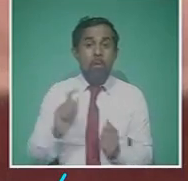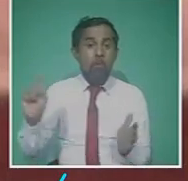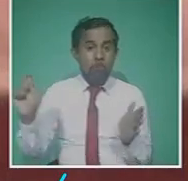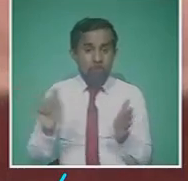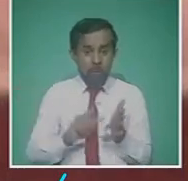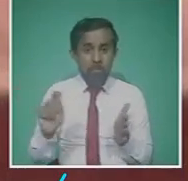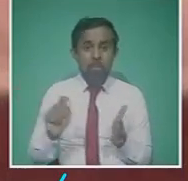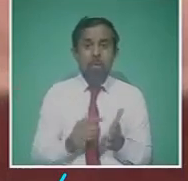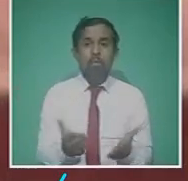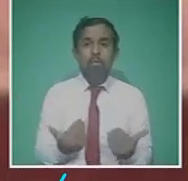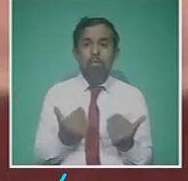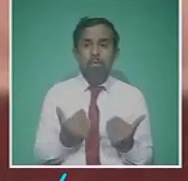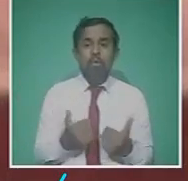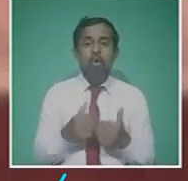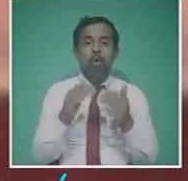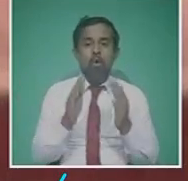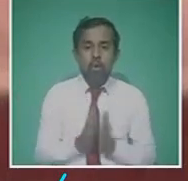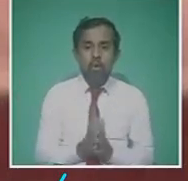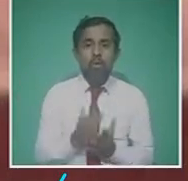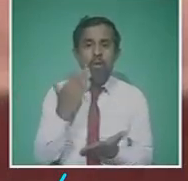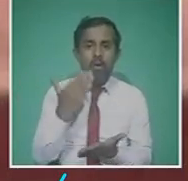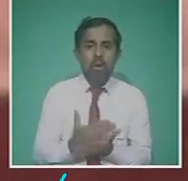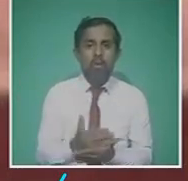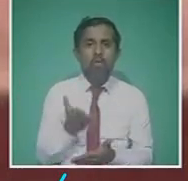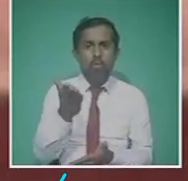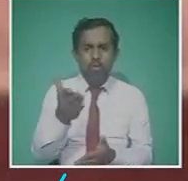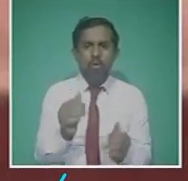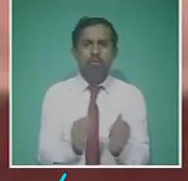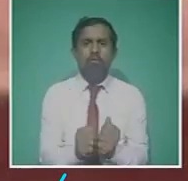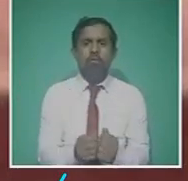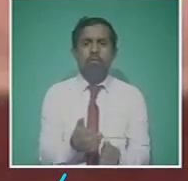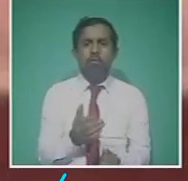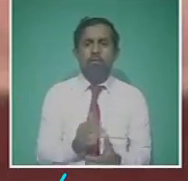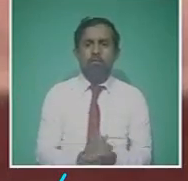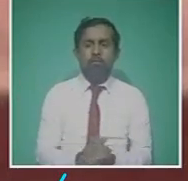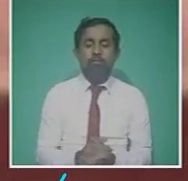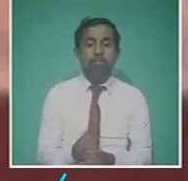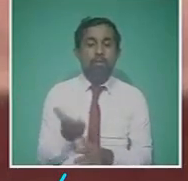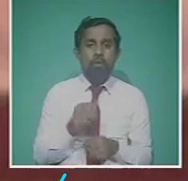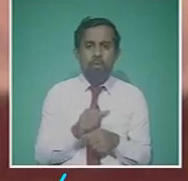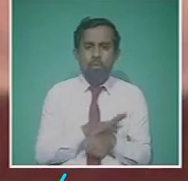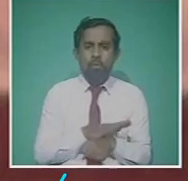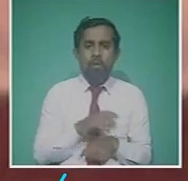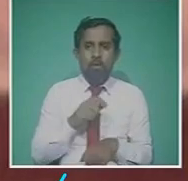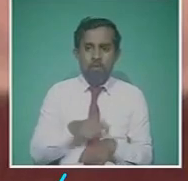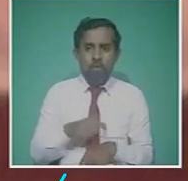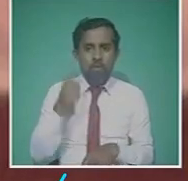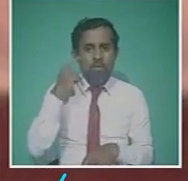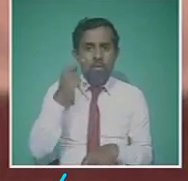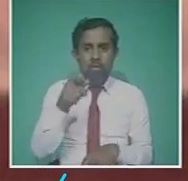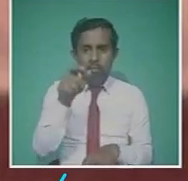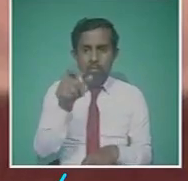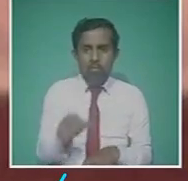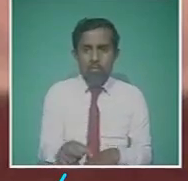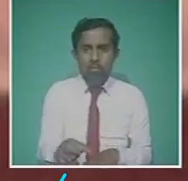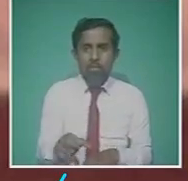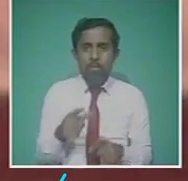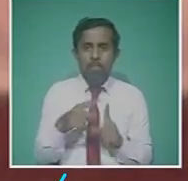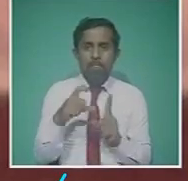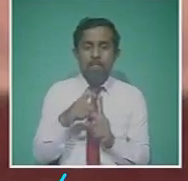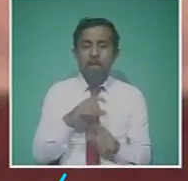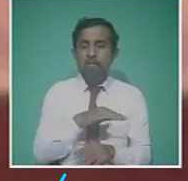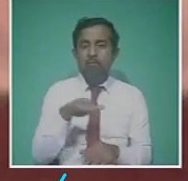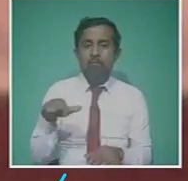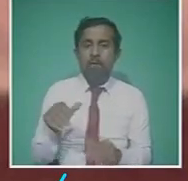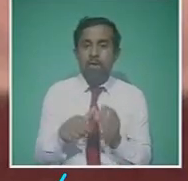රටට ගන්න ඕන මේ හැම එකක්ම නවත්තන්න ඔබතුමාලා කටයුතු කරේ එදා කොවිඩ් වෙලාවේ අපිට මතකයි ඔබතුමාලාගේ අධ්‍යාපන ශාස්ත්‍රයේ